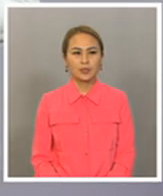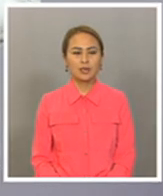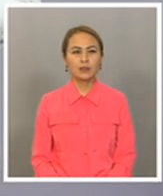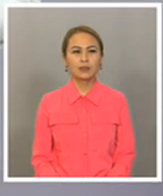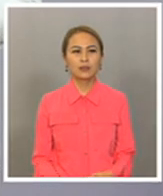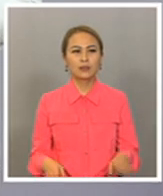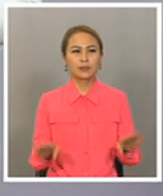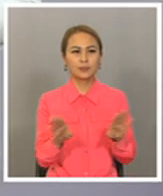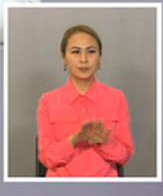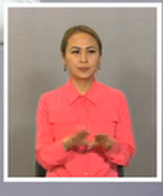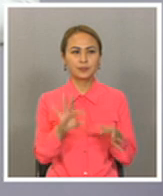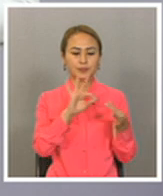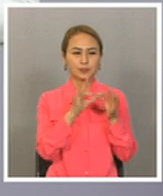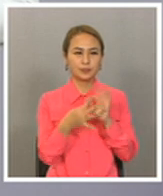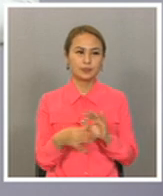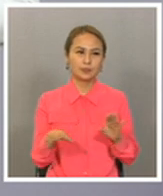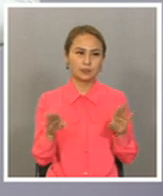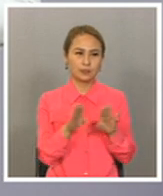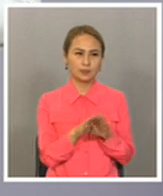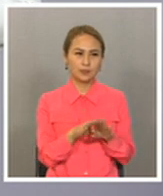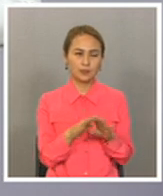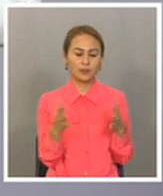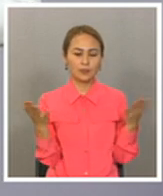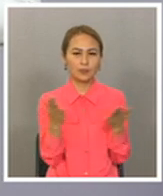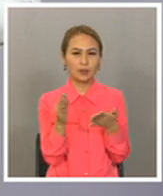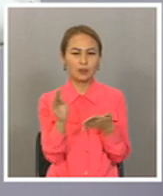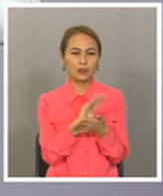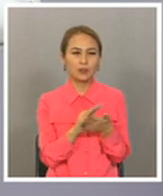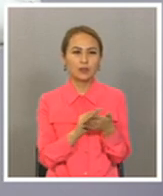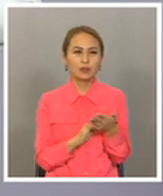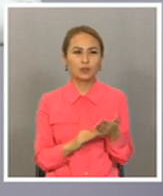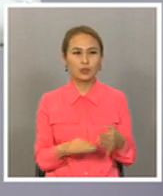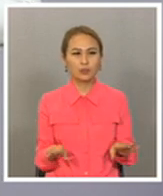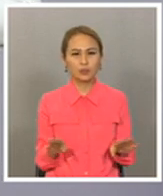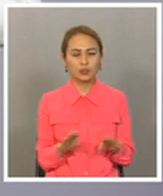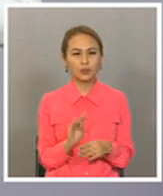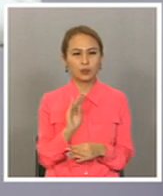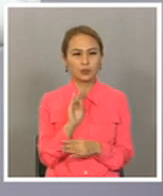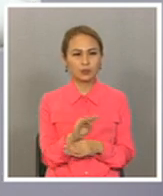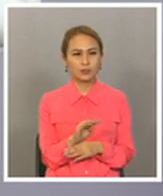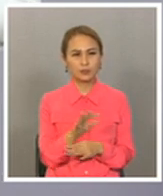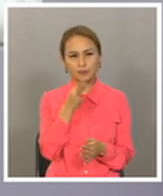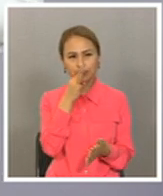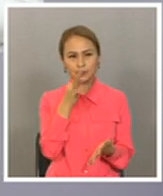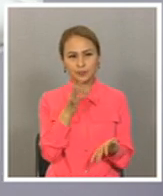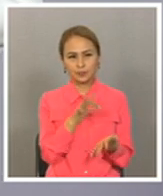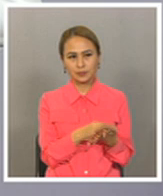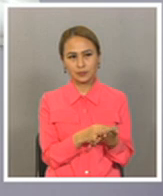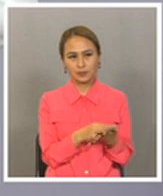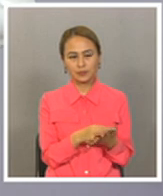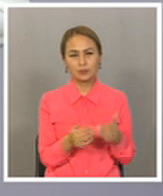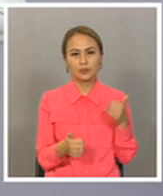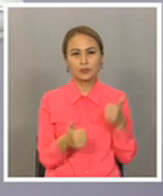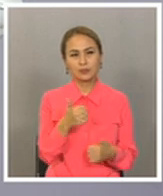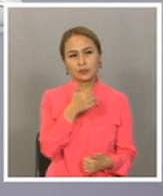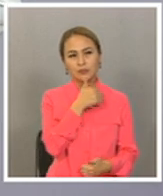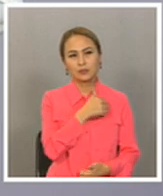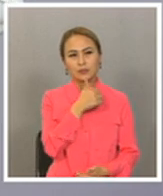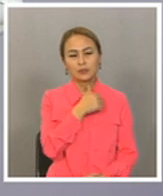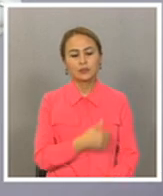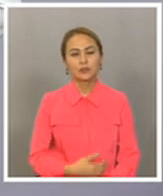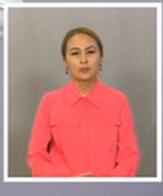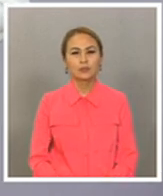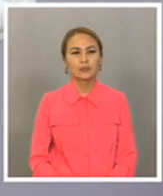Оқушылар, деректер негізінде қандай диаграмма құрадыңыздар? Жауаптарыңызды бірге салыстырып көрейік.